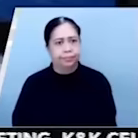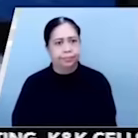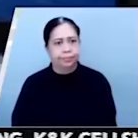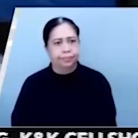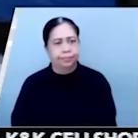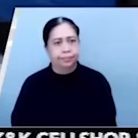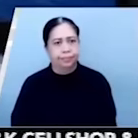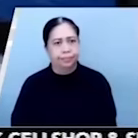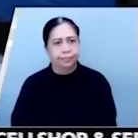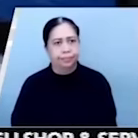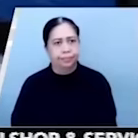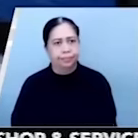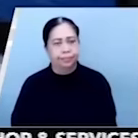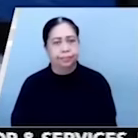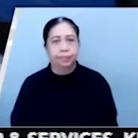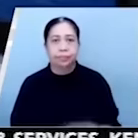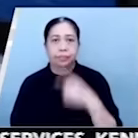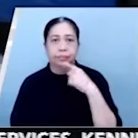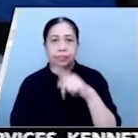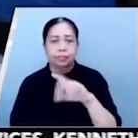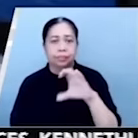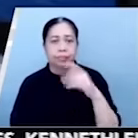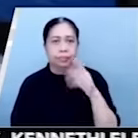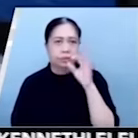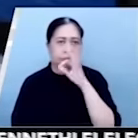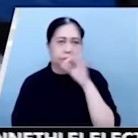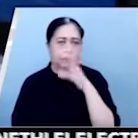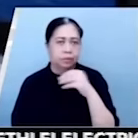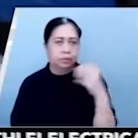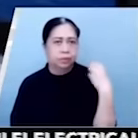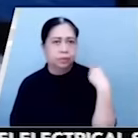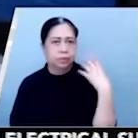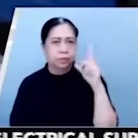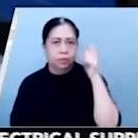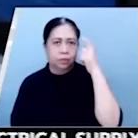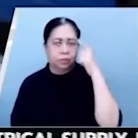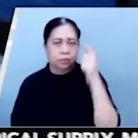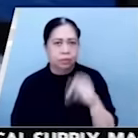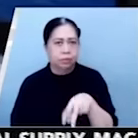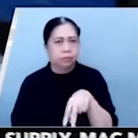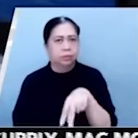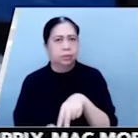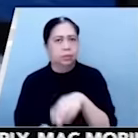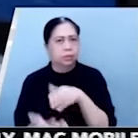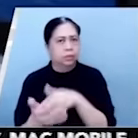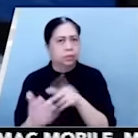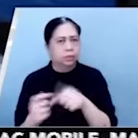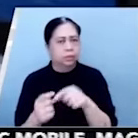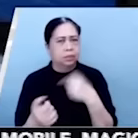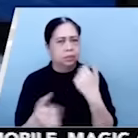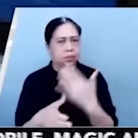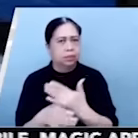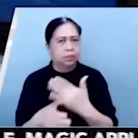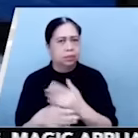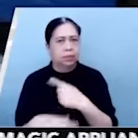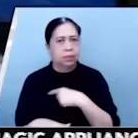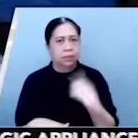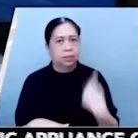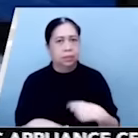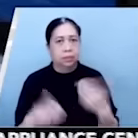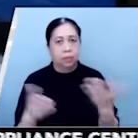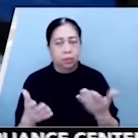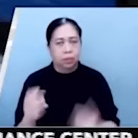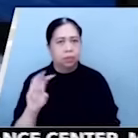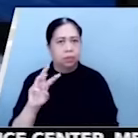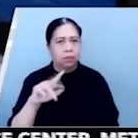Hinimok ng Philippine Coast Guard ang mga Pilipino at opisyal ng gobyerno na manindigan laban sa mga pangaharas ng China sa West Philippine Sea.